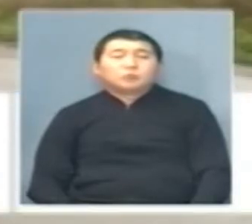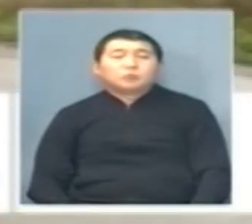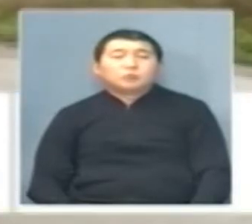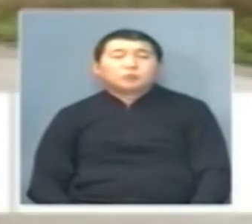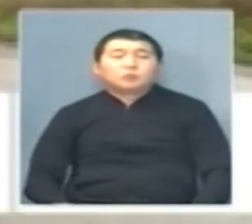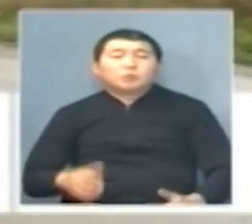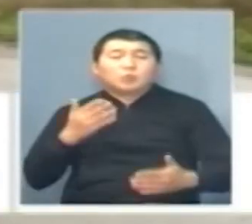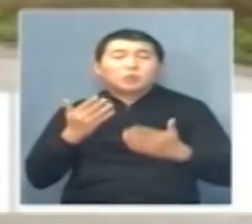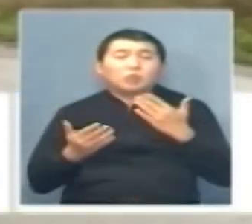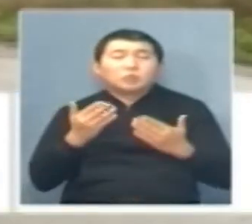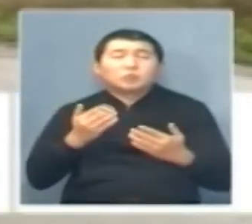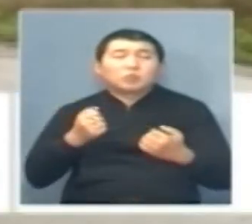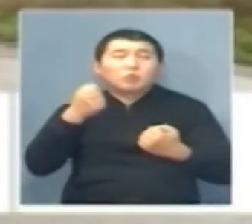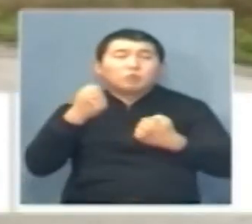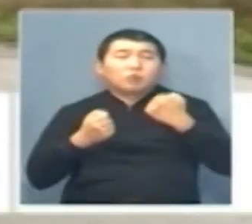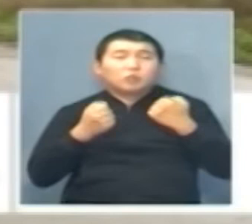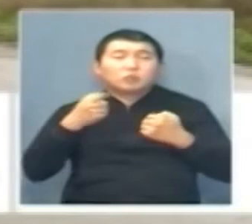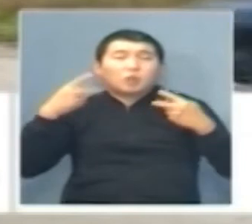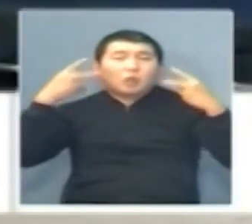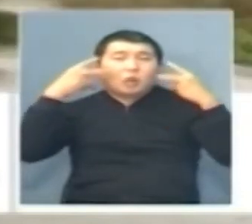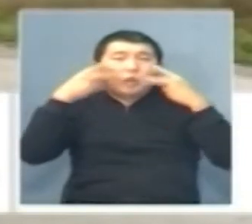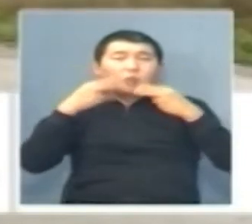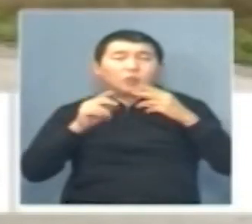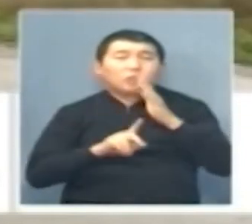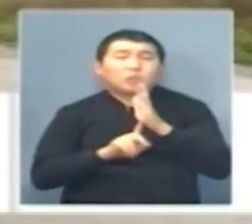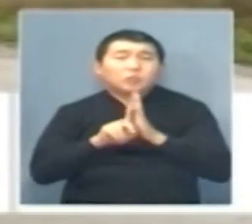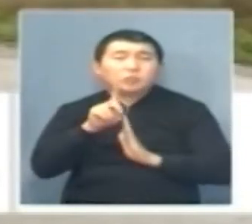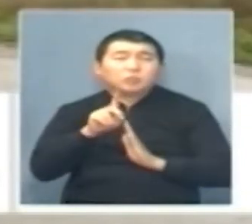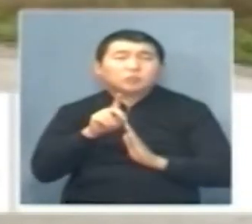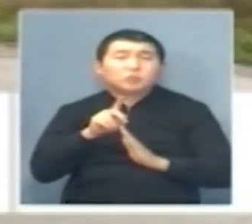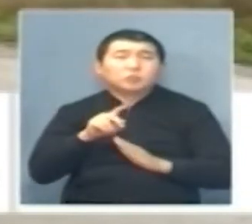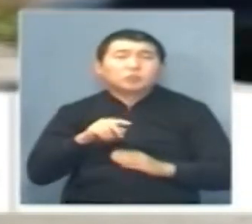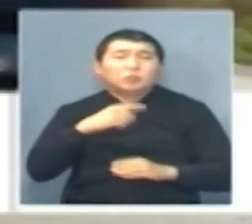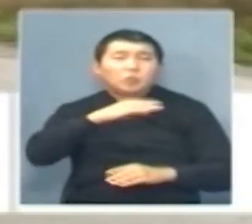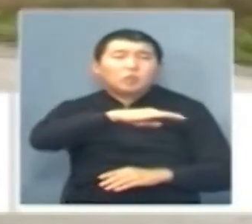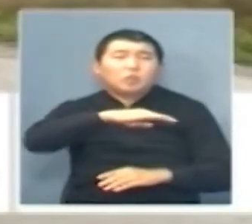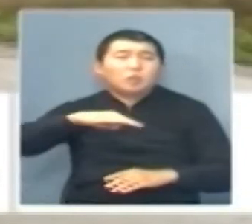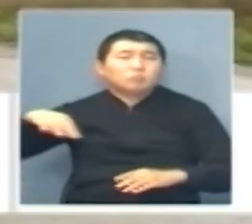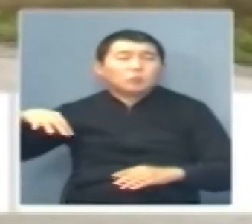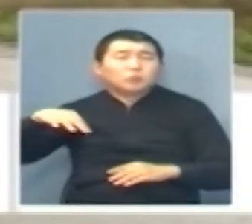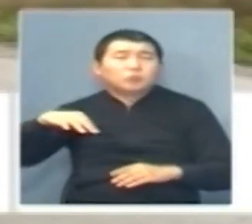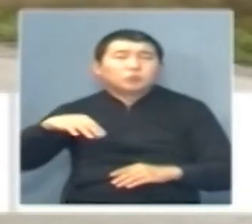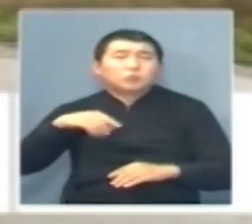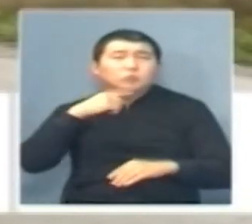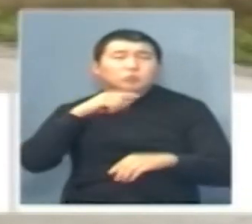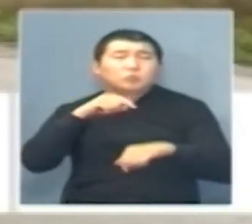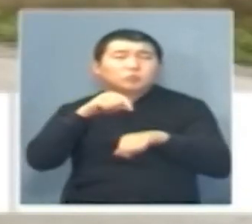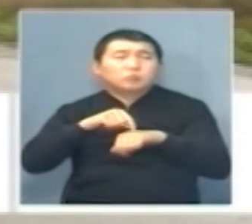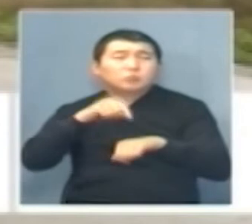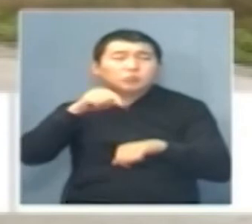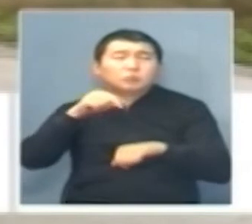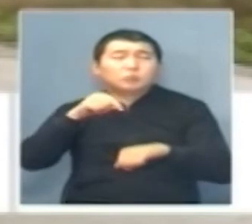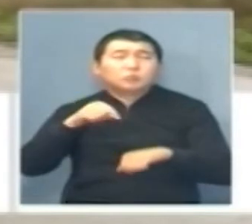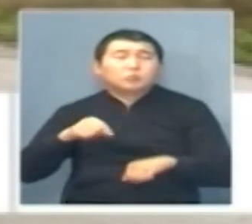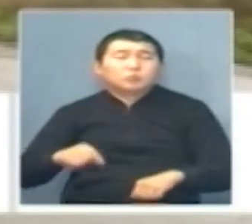притормозить. Если водитель заснул или начал засыпать за рулем, наезд на шумовые полосы разбудит его за счет вибрации. Основная задача этого метода –